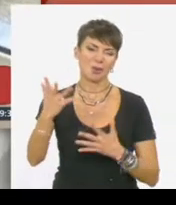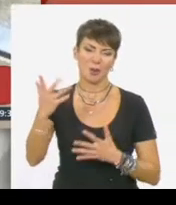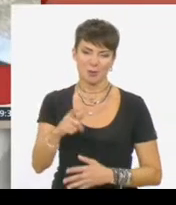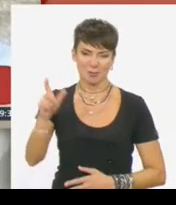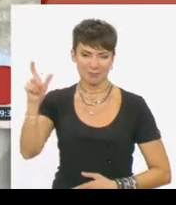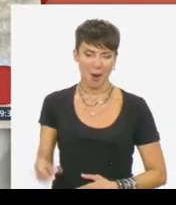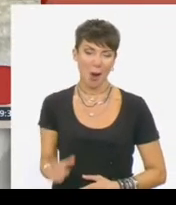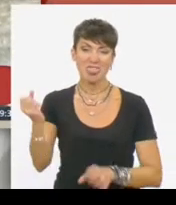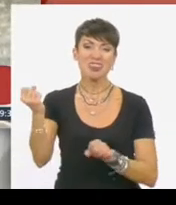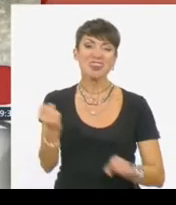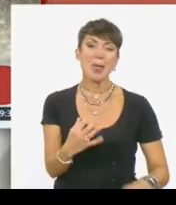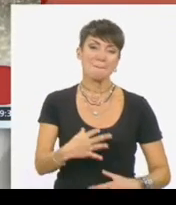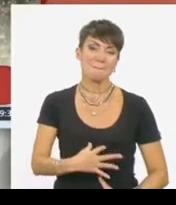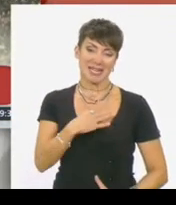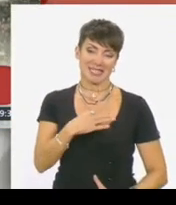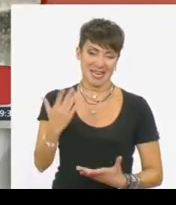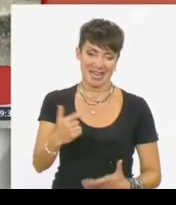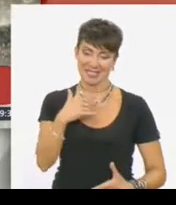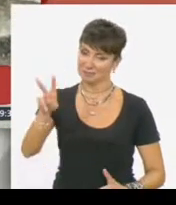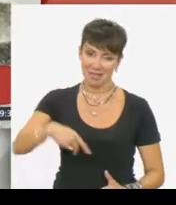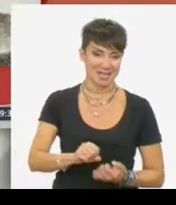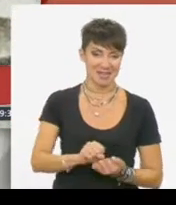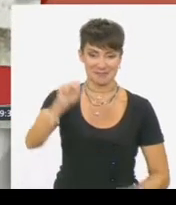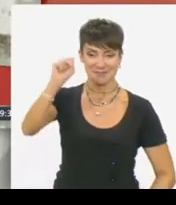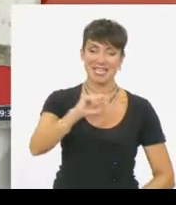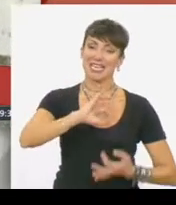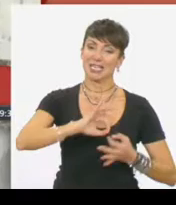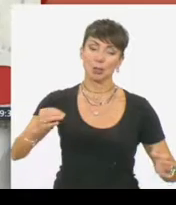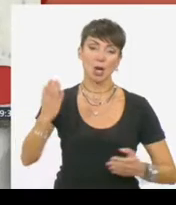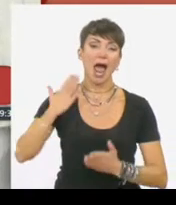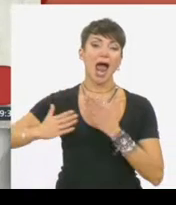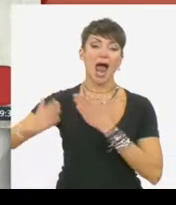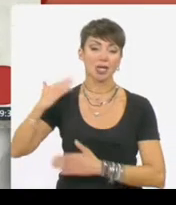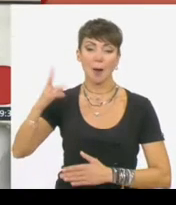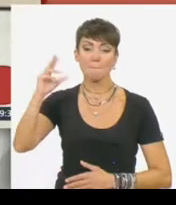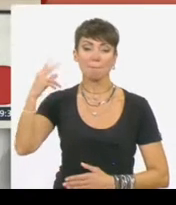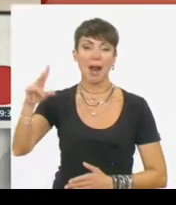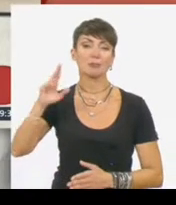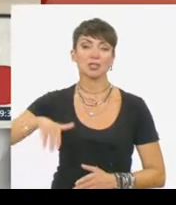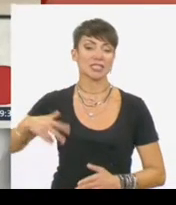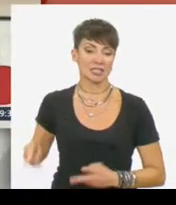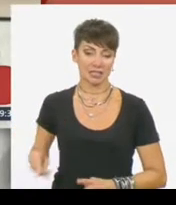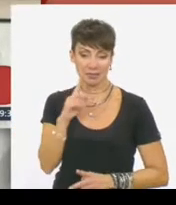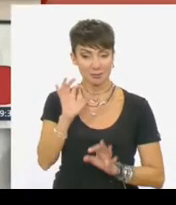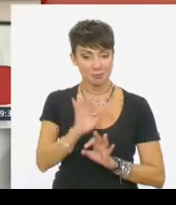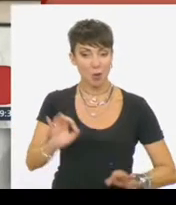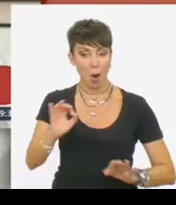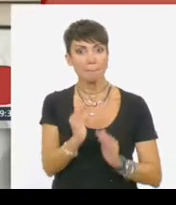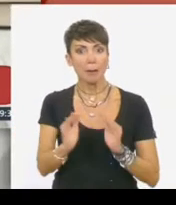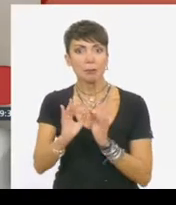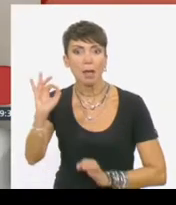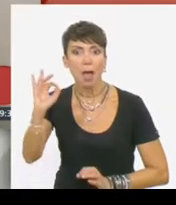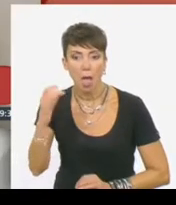Μουδαρτζάκης παραλαμβάνει το πολυπόθητο πτυχίο από το Τμήμα Ιστορίας και Αρχαιολογίας του Πανεπιστημίου Κρήτης, ενώ ετοιμάζεται και για το